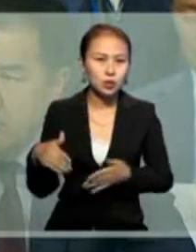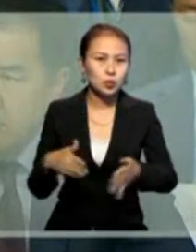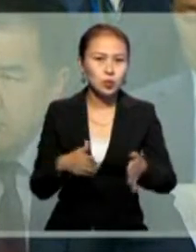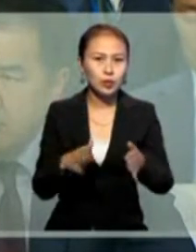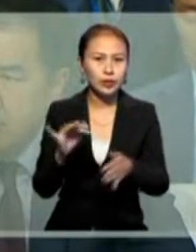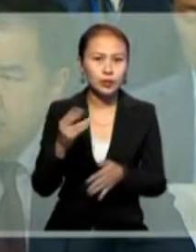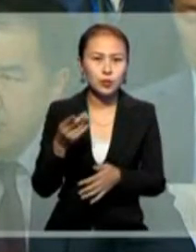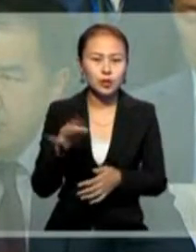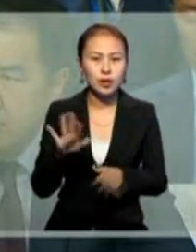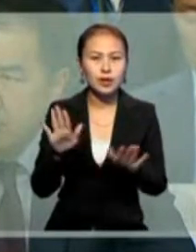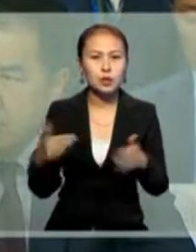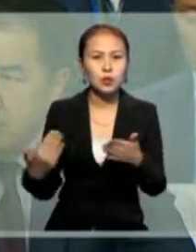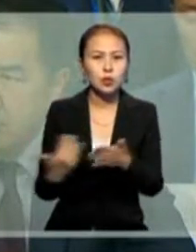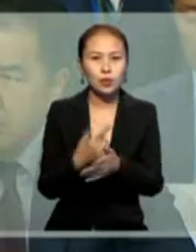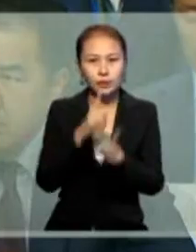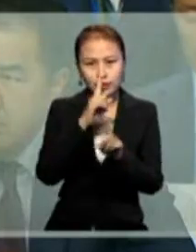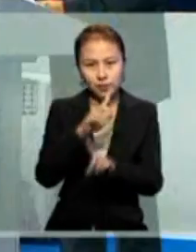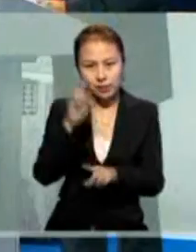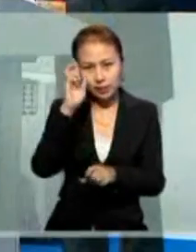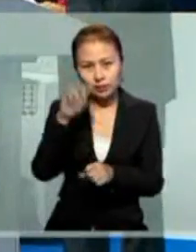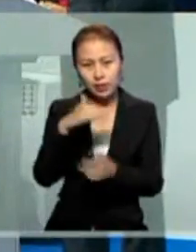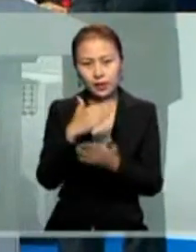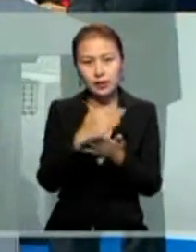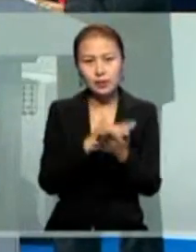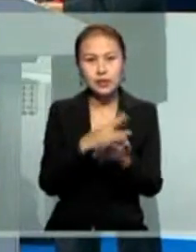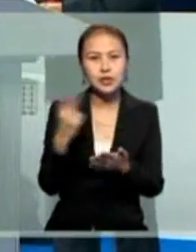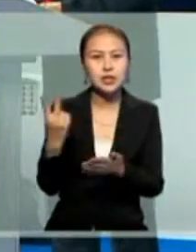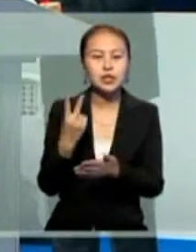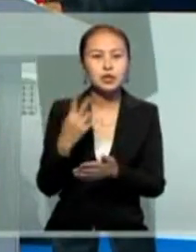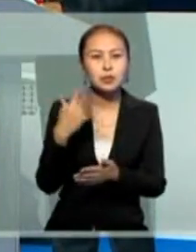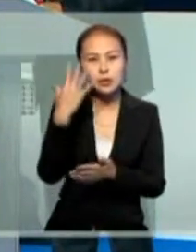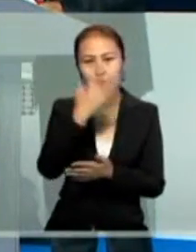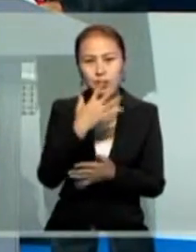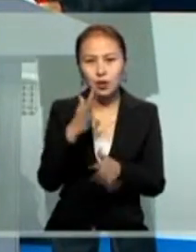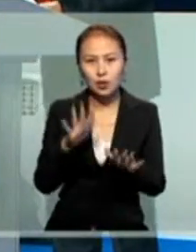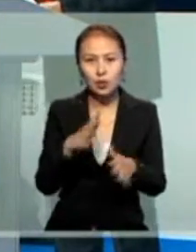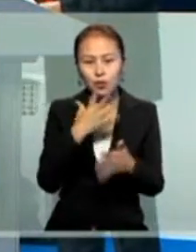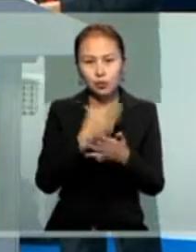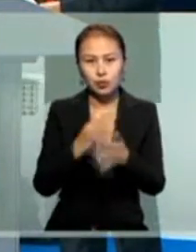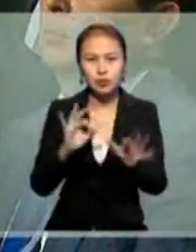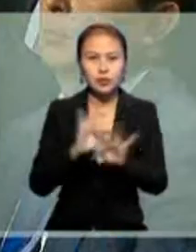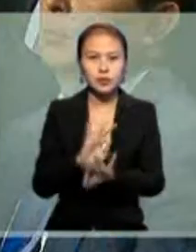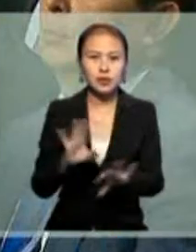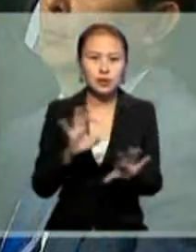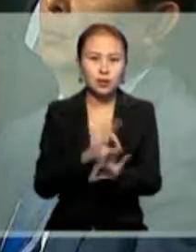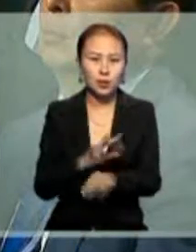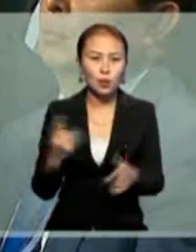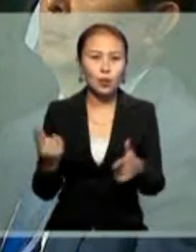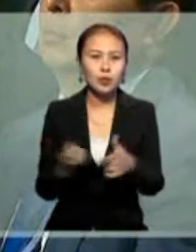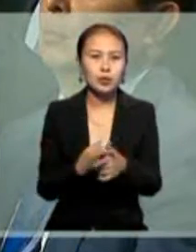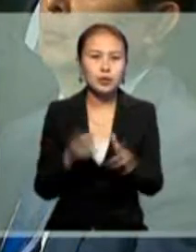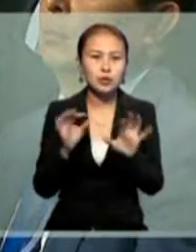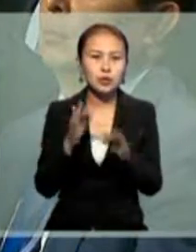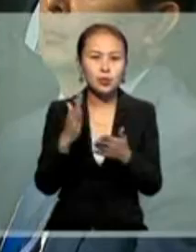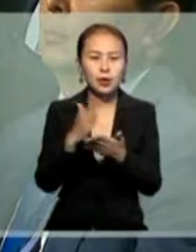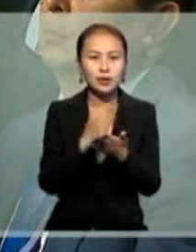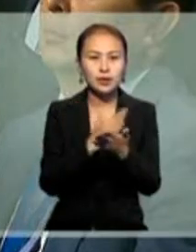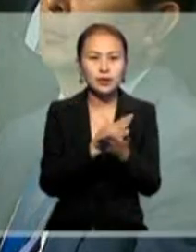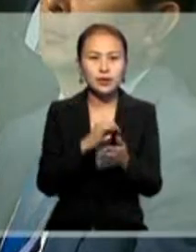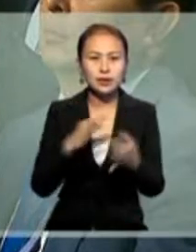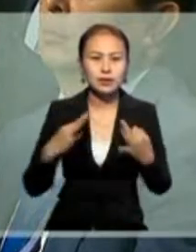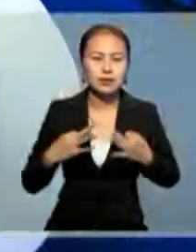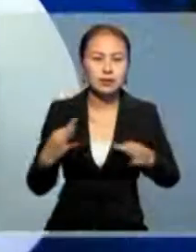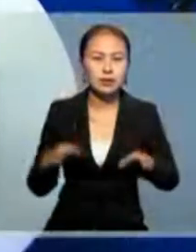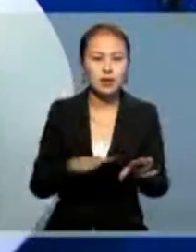Назарбаев нұрлы жол және индустриалды инновациялық мемлекеттік бағдарламасының 2-ші 5 жылдығына қатысты өз пікірін жеткізді. Осы